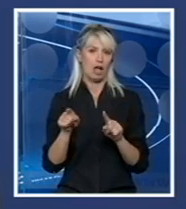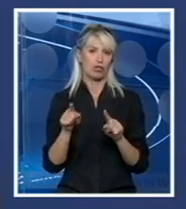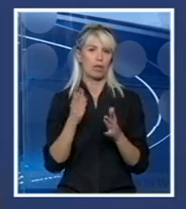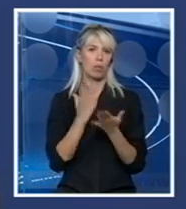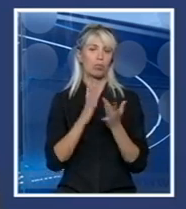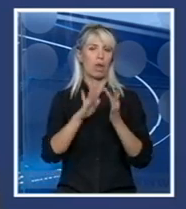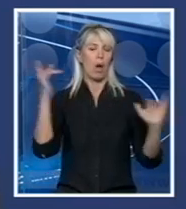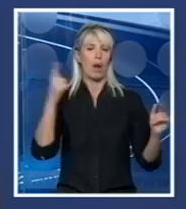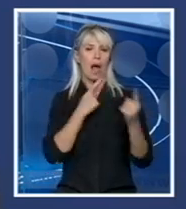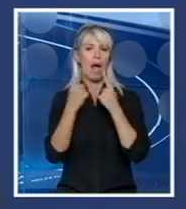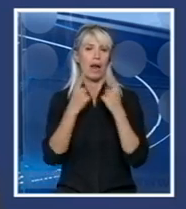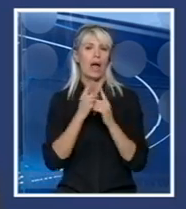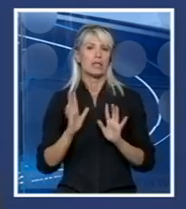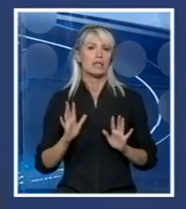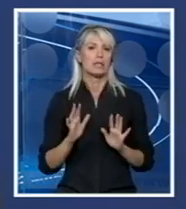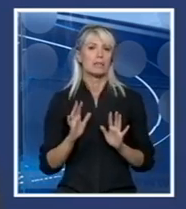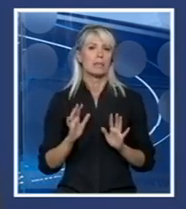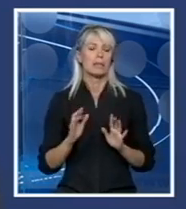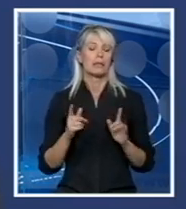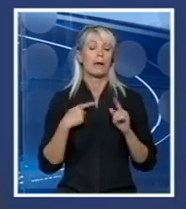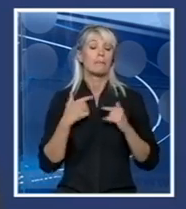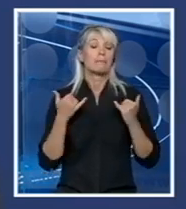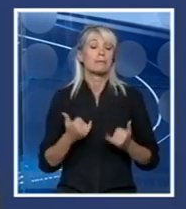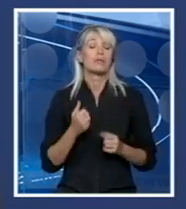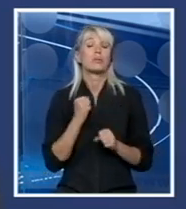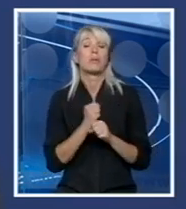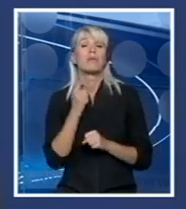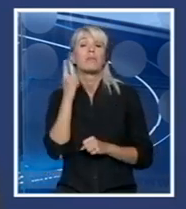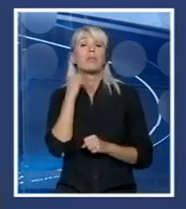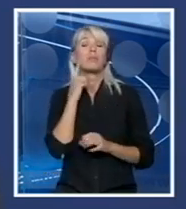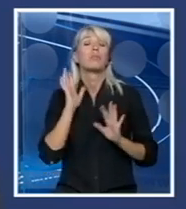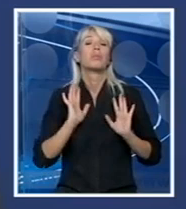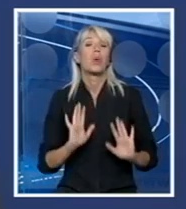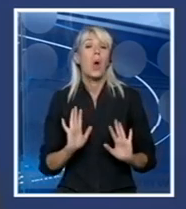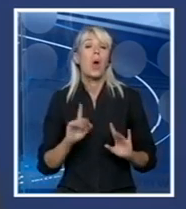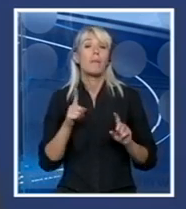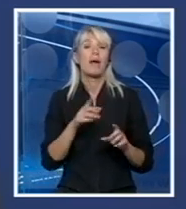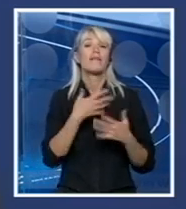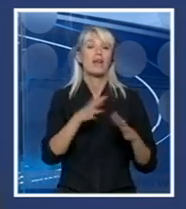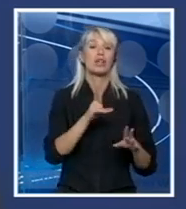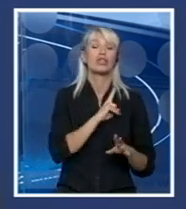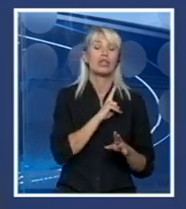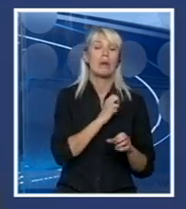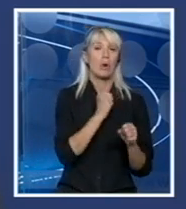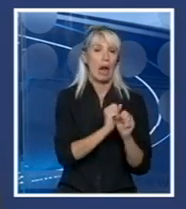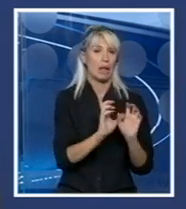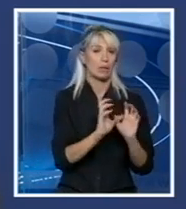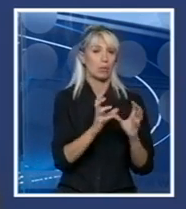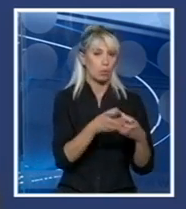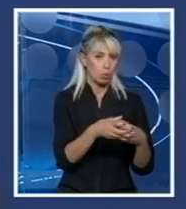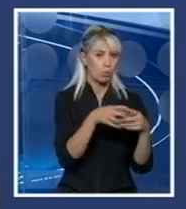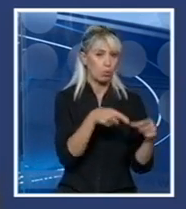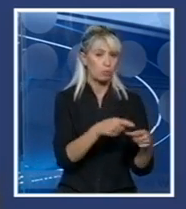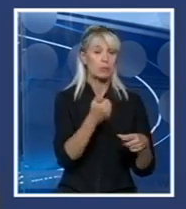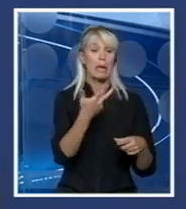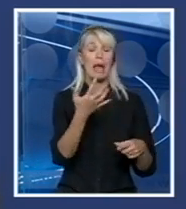i rektora, kao i naš, da se radi pilot. I naši pravni timovi rade na tom pilotu, radna grupa je stvorena i mi ćemo za nekoliko dana, već